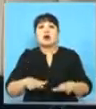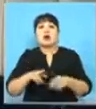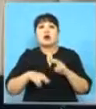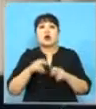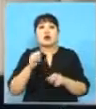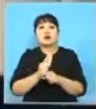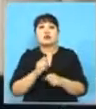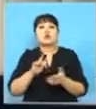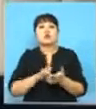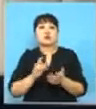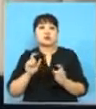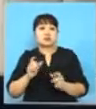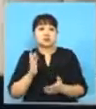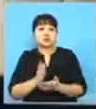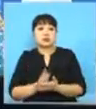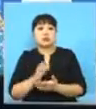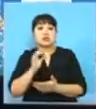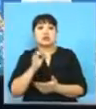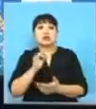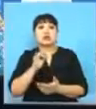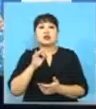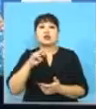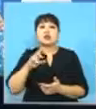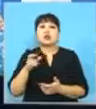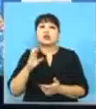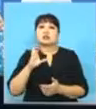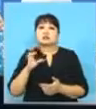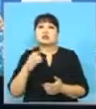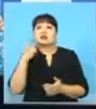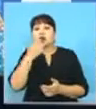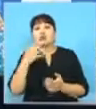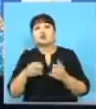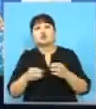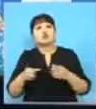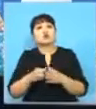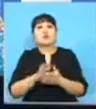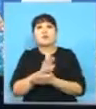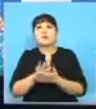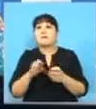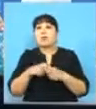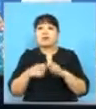аким города сидит, Ильяс, никаких проблем нет по отношению земельного участка.